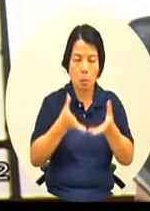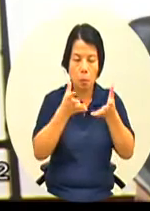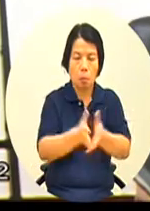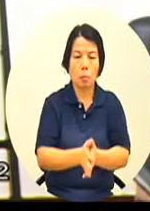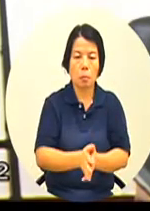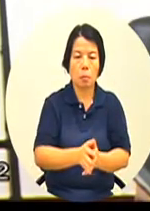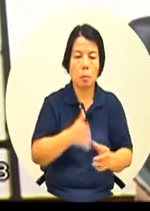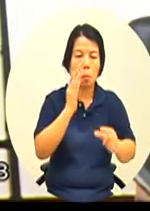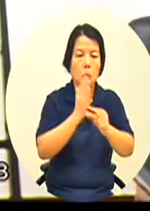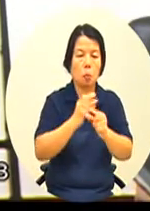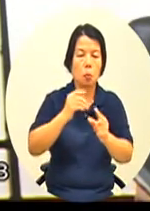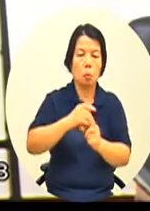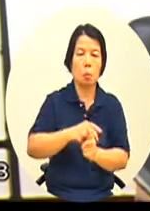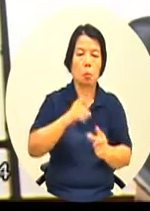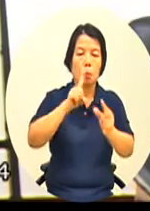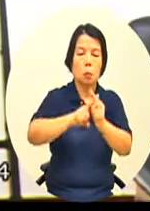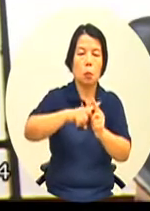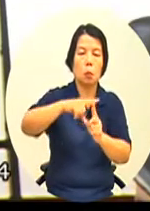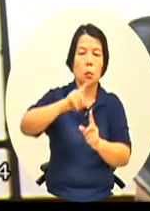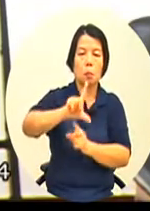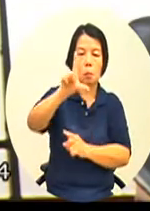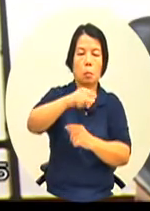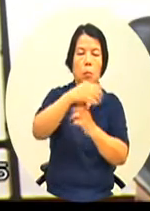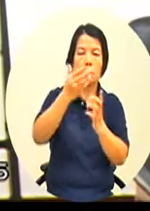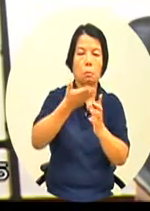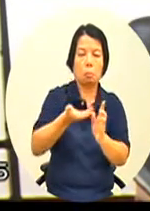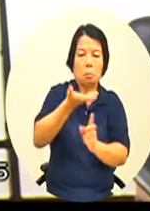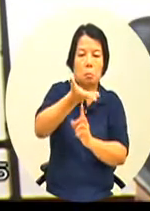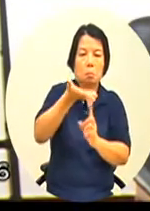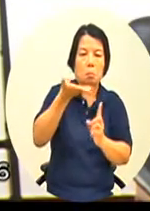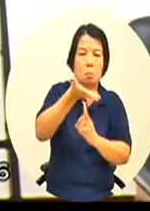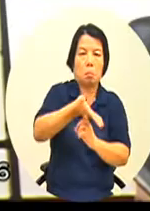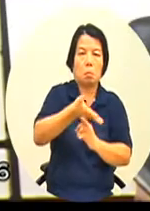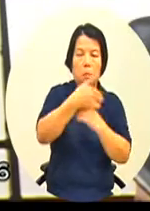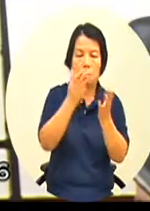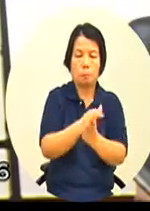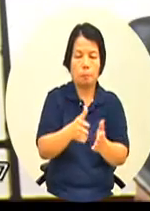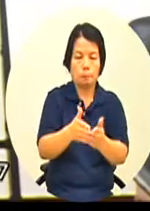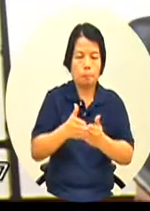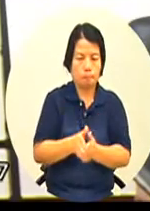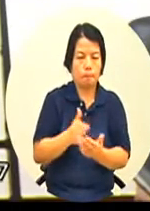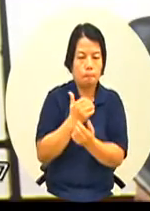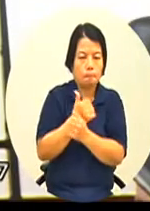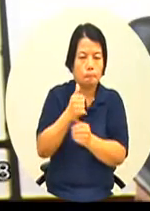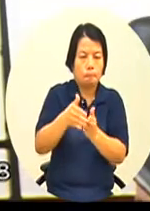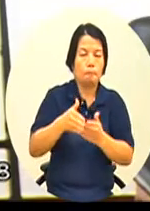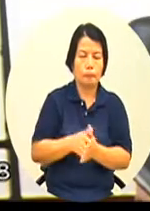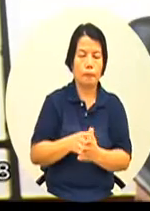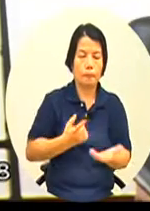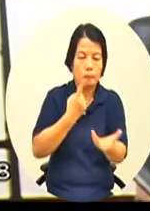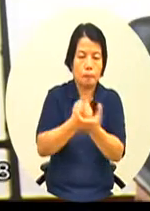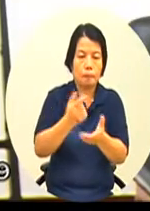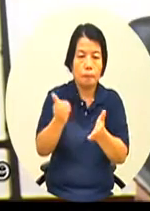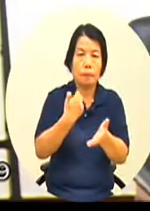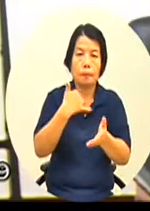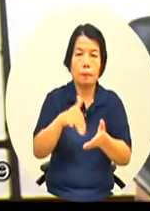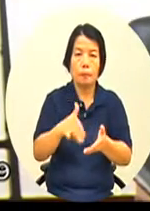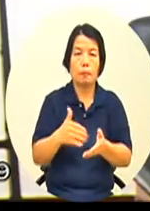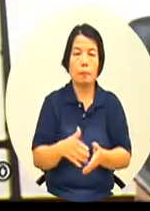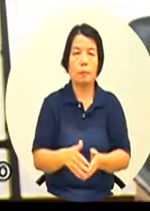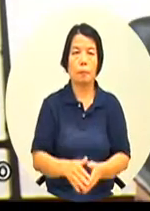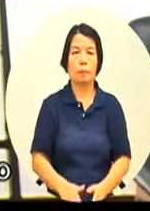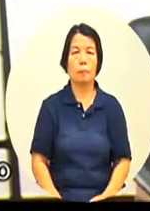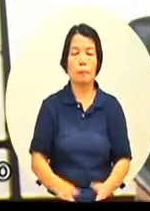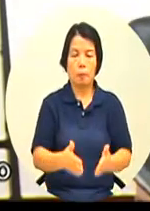层的，那他们就试图透过这样参与式的预算，然后呢？